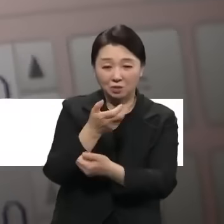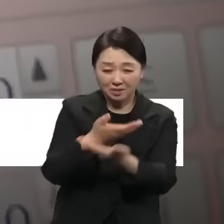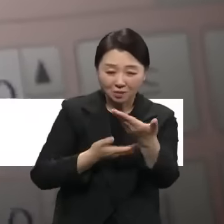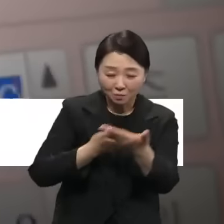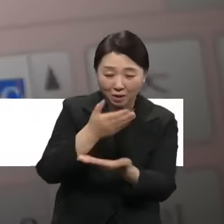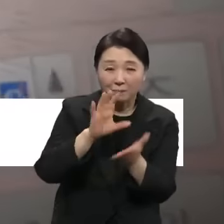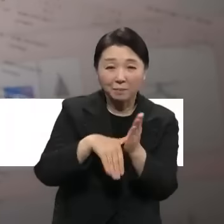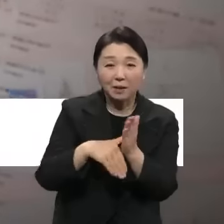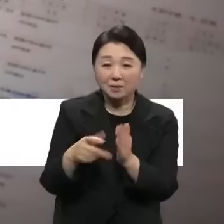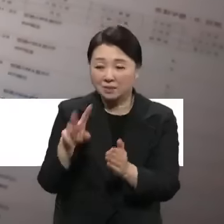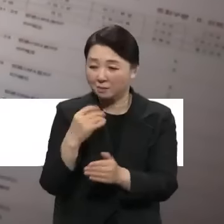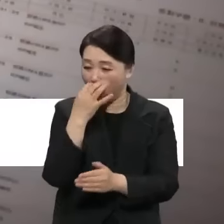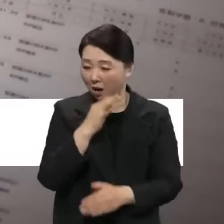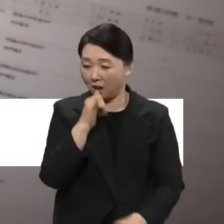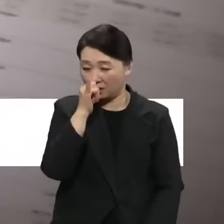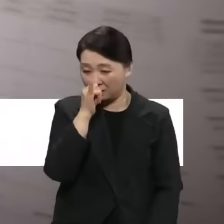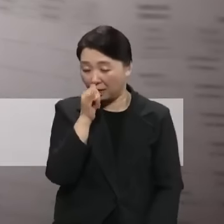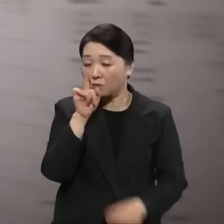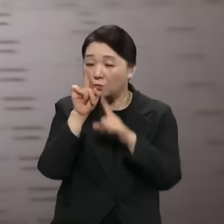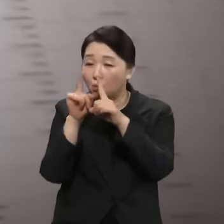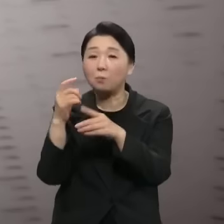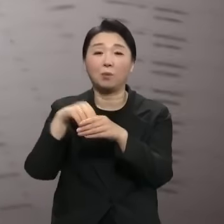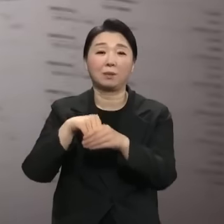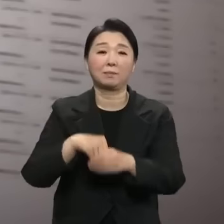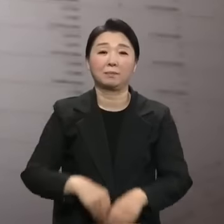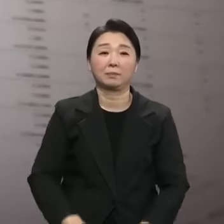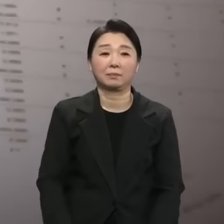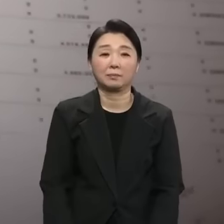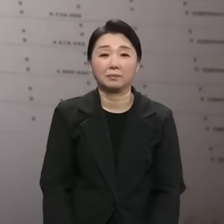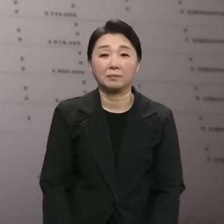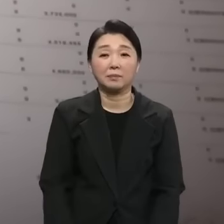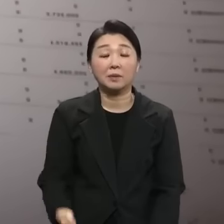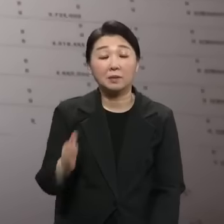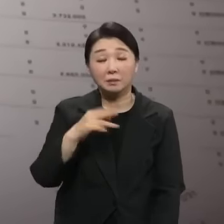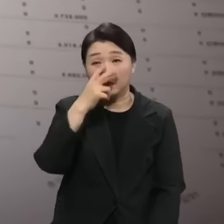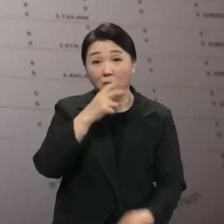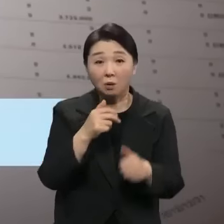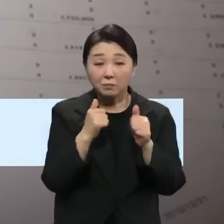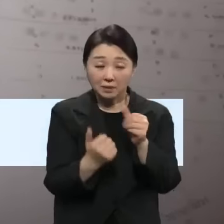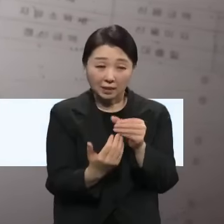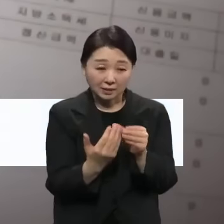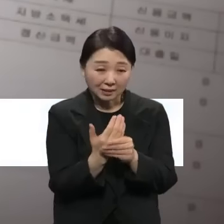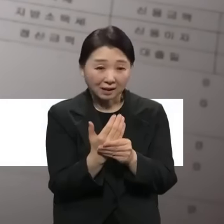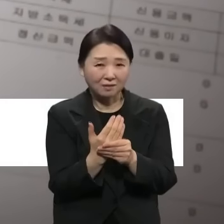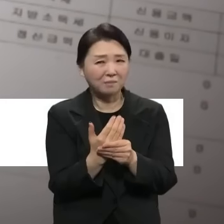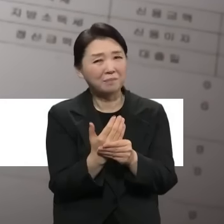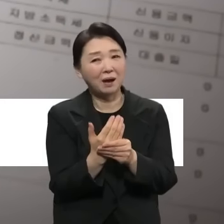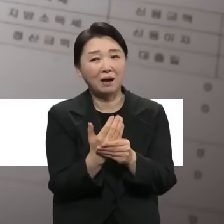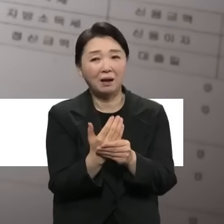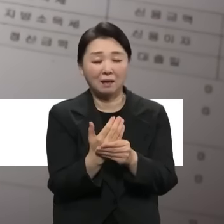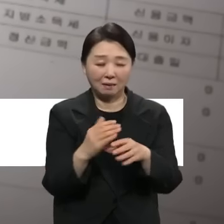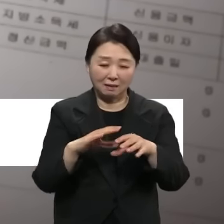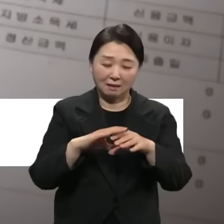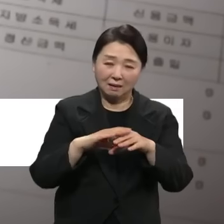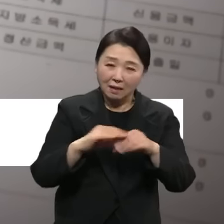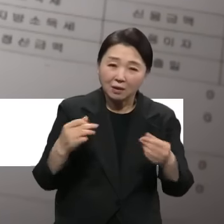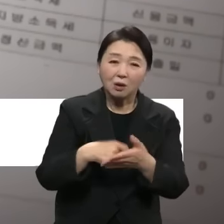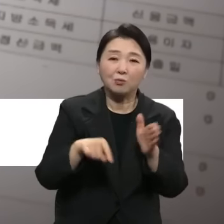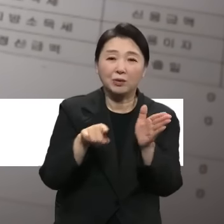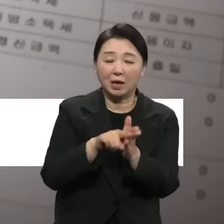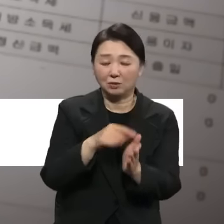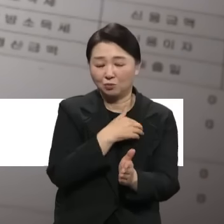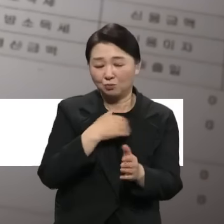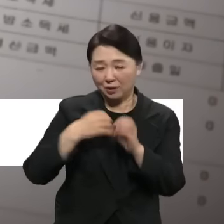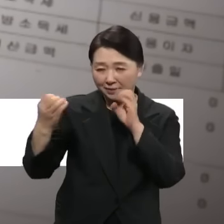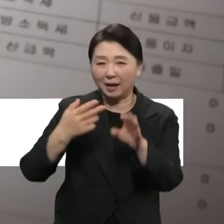수익을 봤다는 의혹 등이 포함된 것으로 알려졌습니다. 하지만 검찰은 사건을 처분할 수 있을 만큼 충분한 답변을 듣지 못한